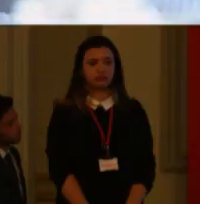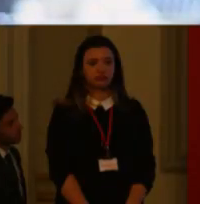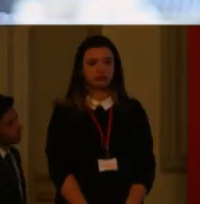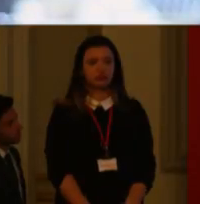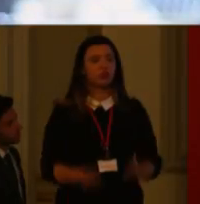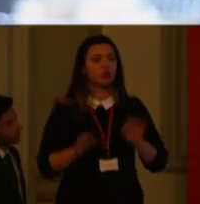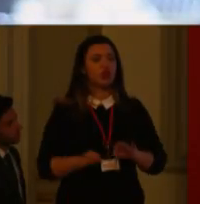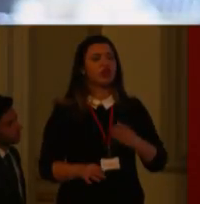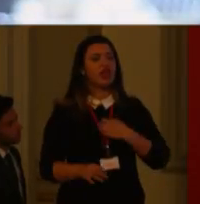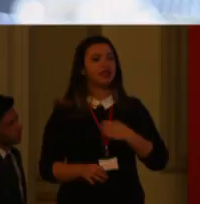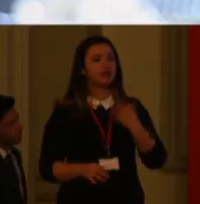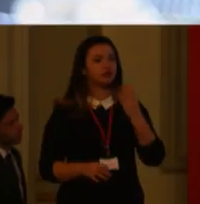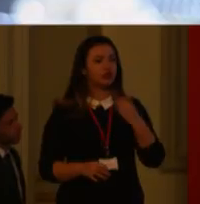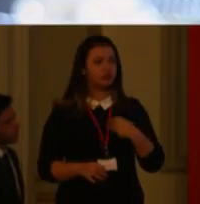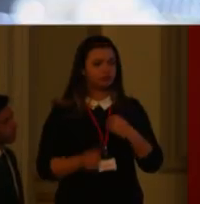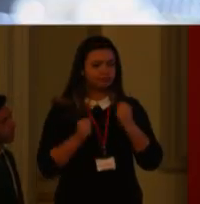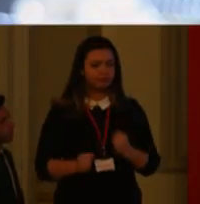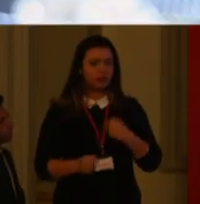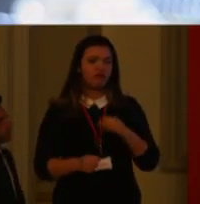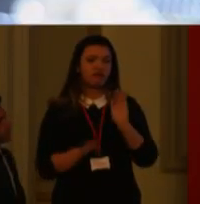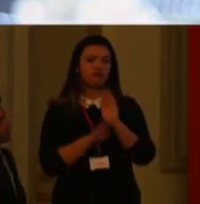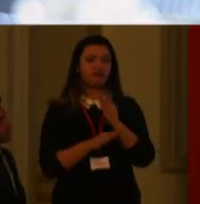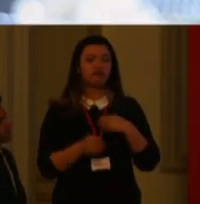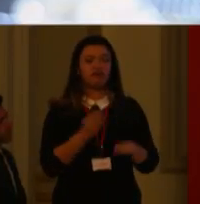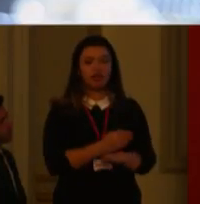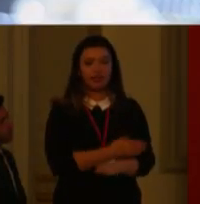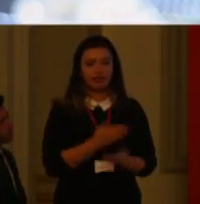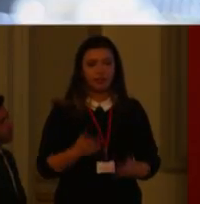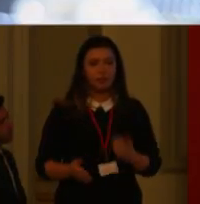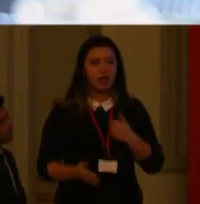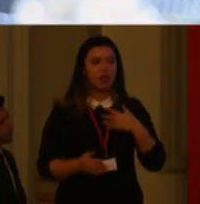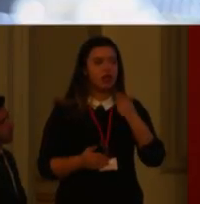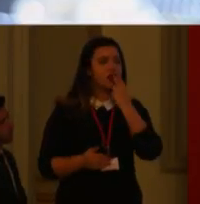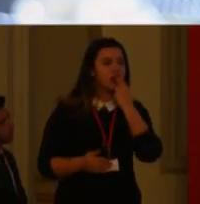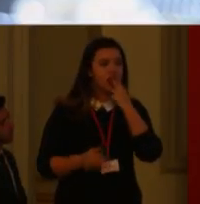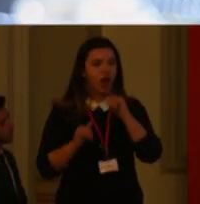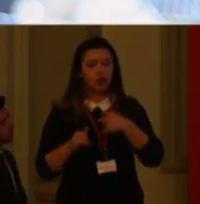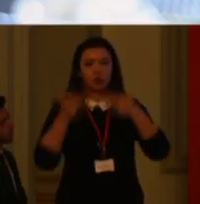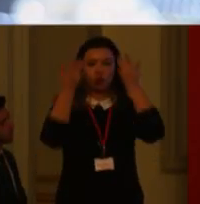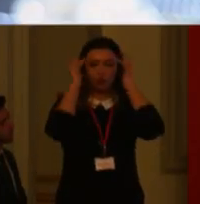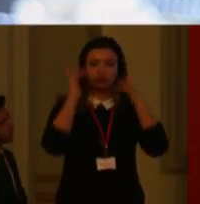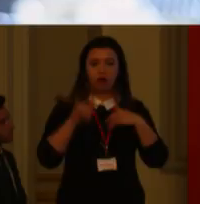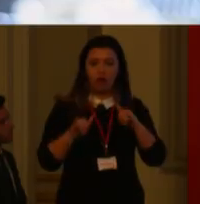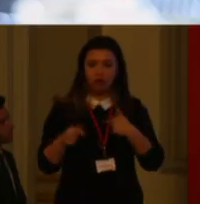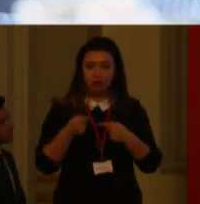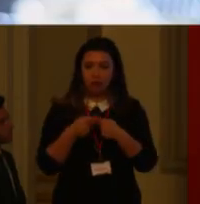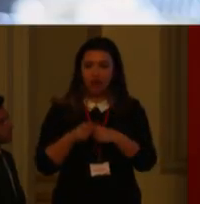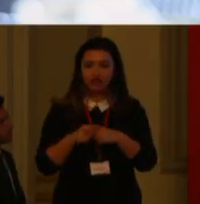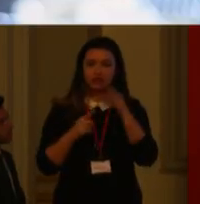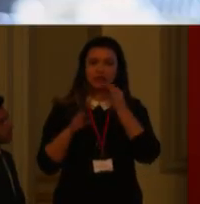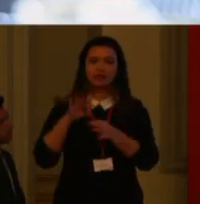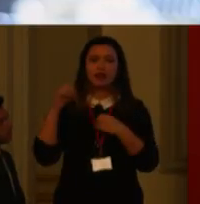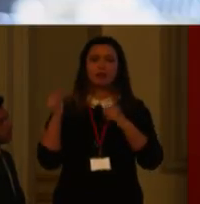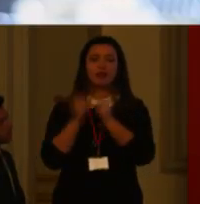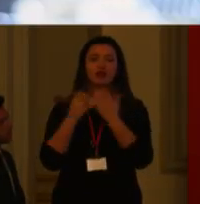Buraya kendimi çok ait hissediyorum. Burası benim vatanım ve aynı dili paylaştığım, aynı kültürü paylaştığım insanlarla birlikte olmak bana çok